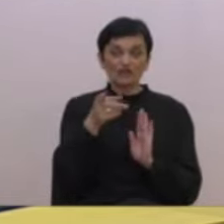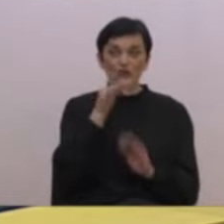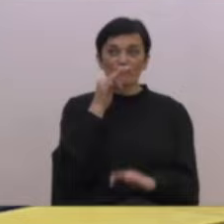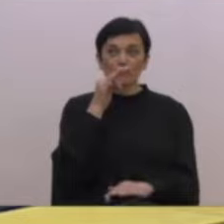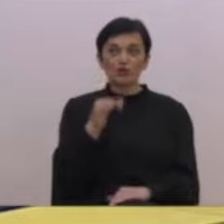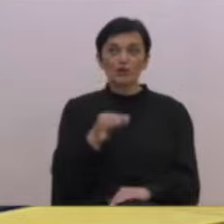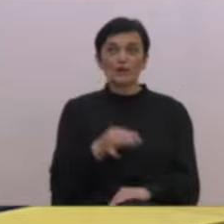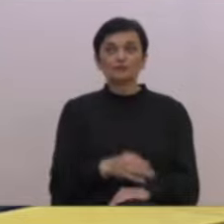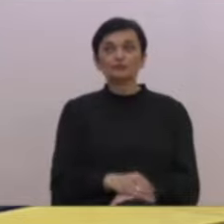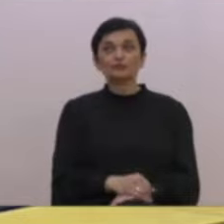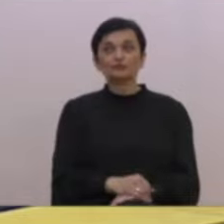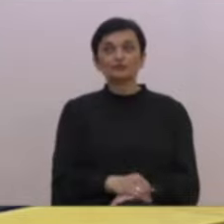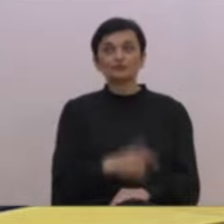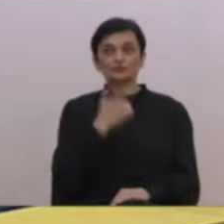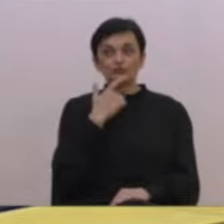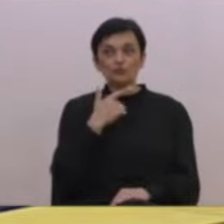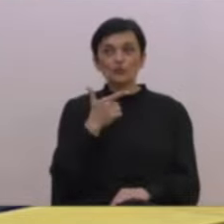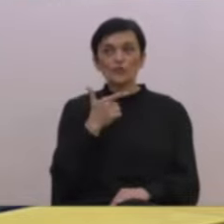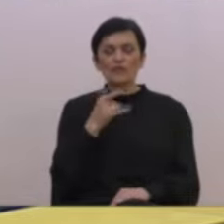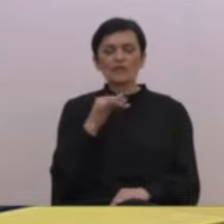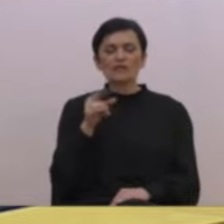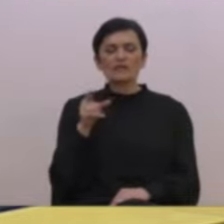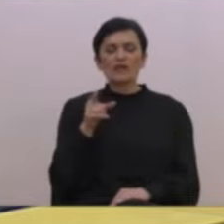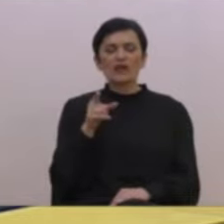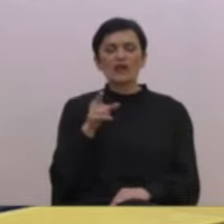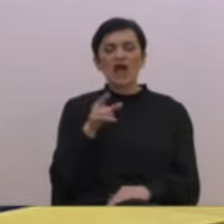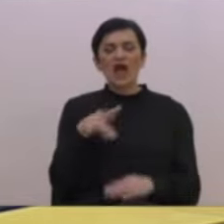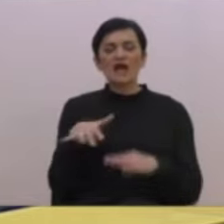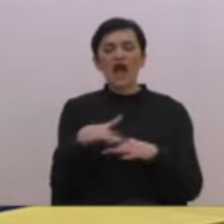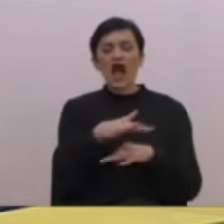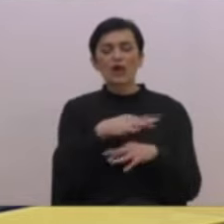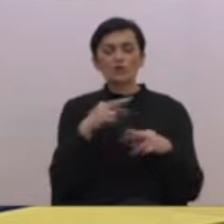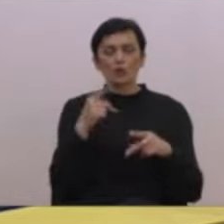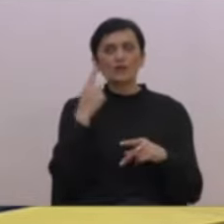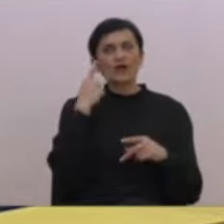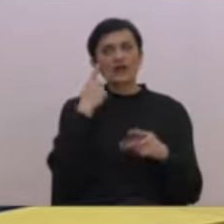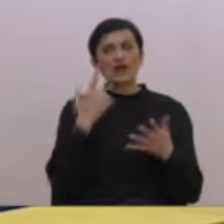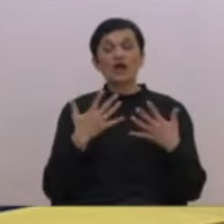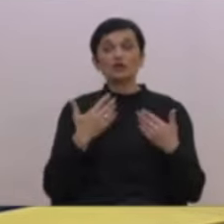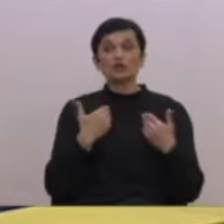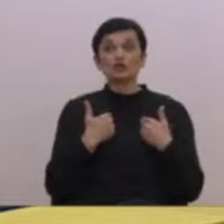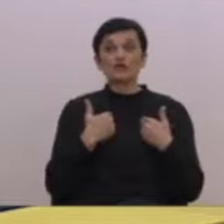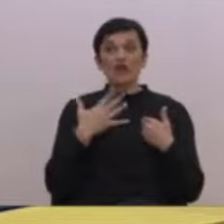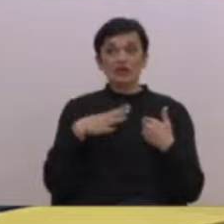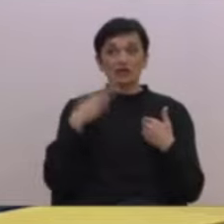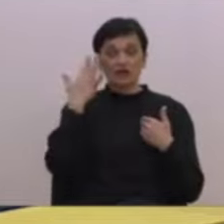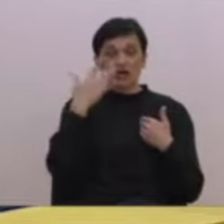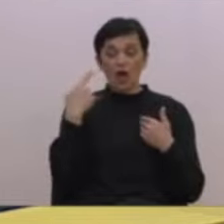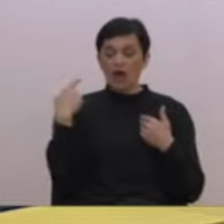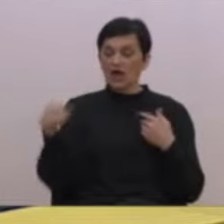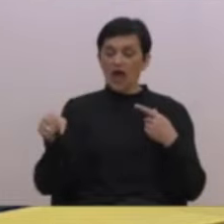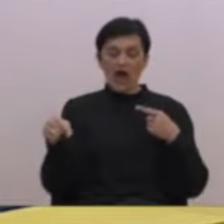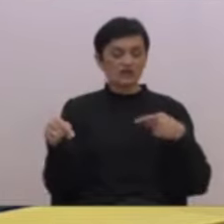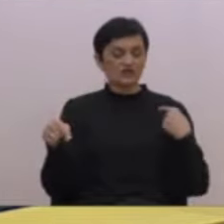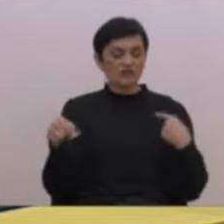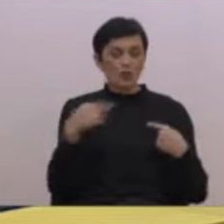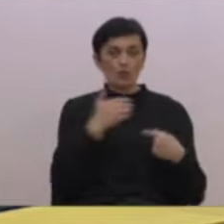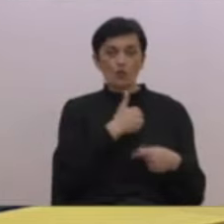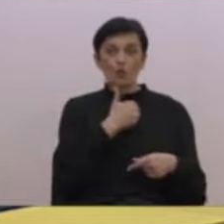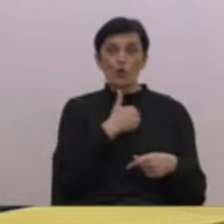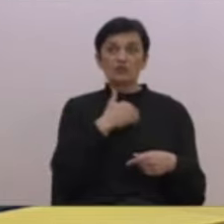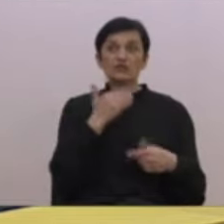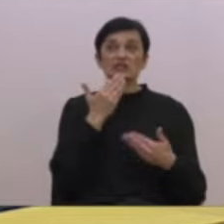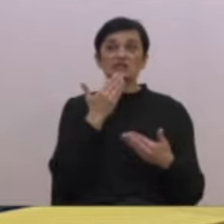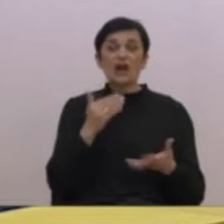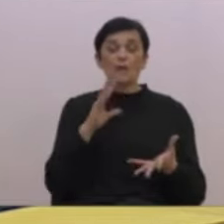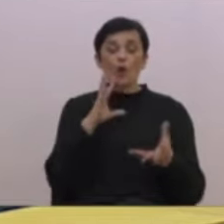pasuhe. Bătun gheam, kithai scari moi bicleba, nem, gasa gheberă, ce-i da, cartul ăsta, sunt gaspebuli, motive pe conde. S-a bătut și cartul ăsta,